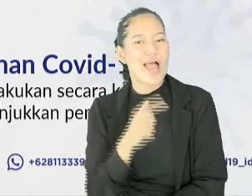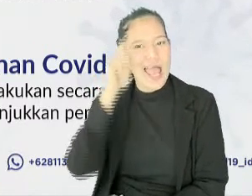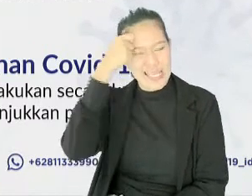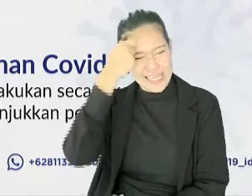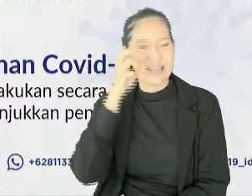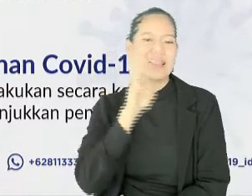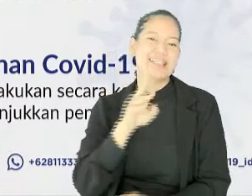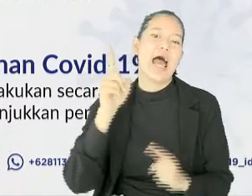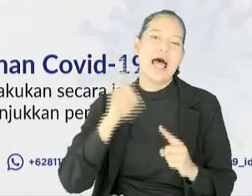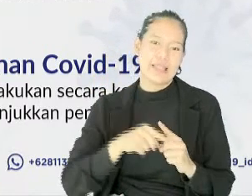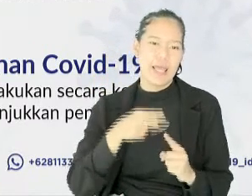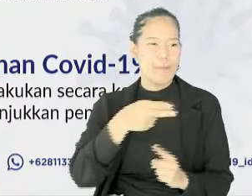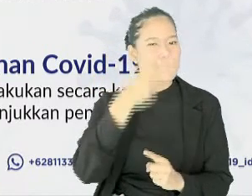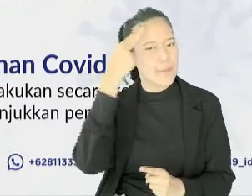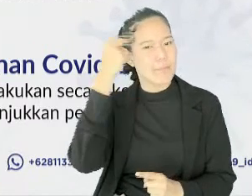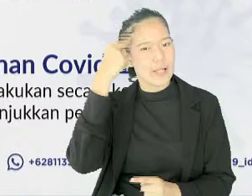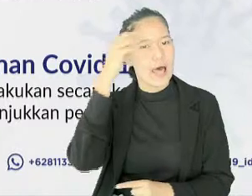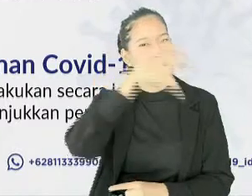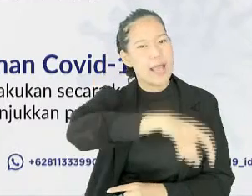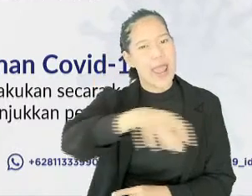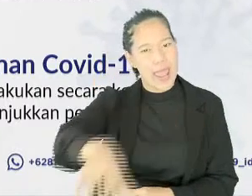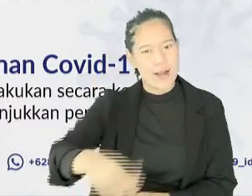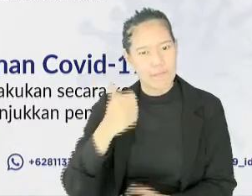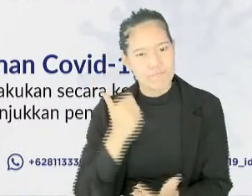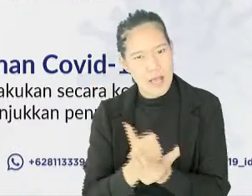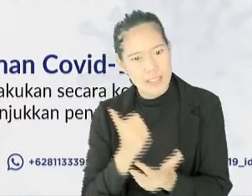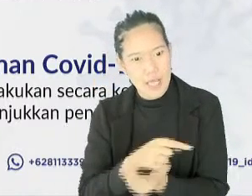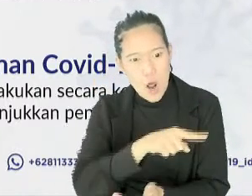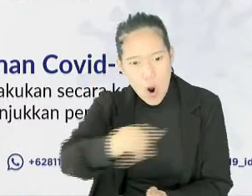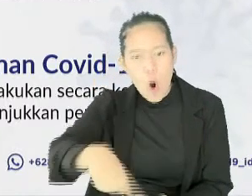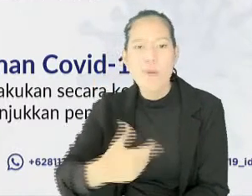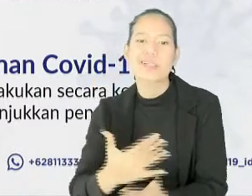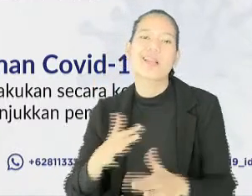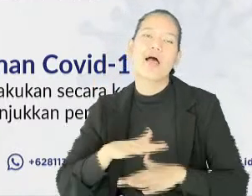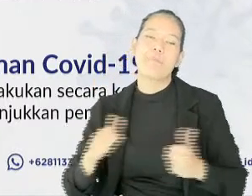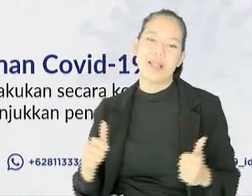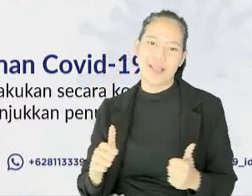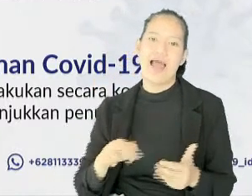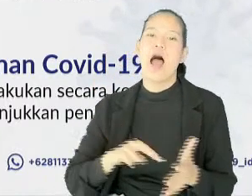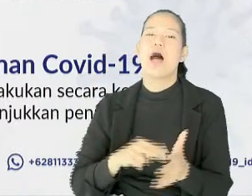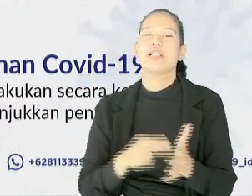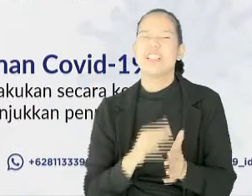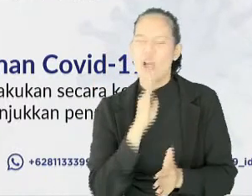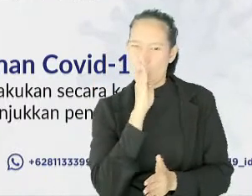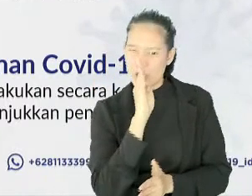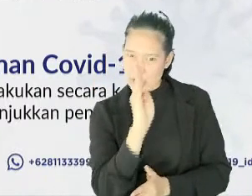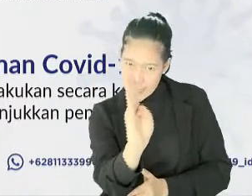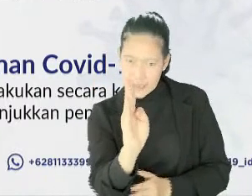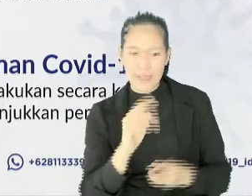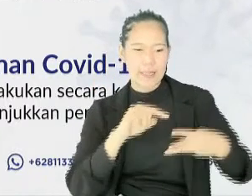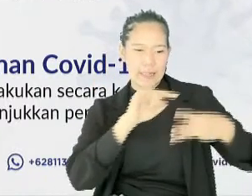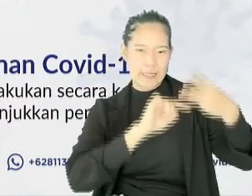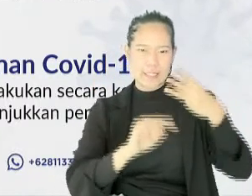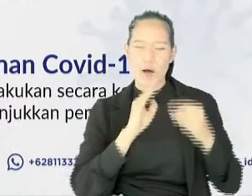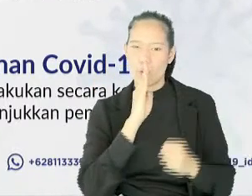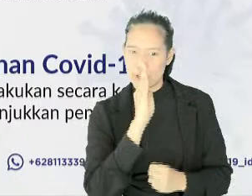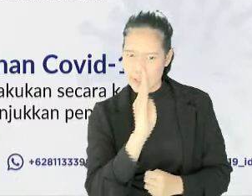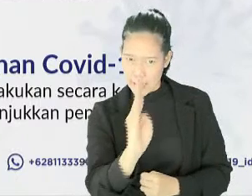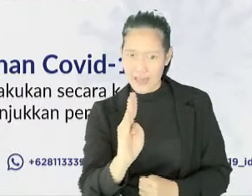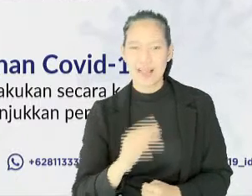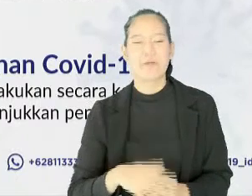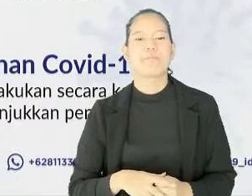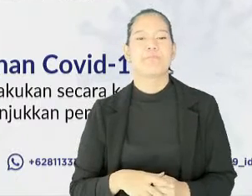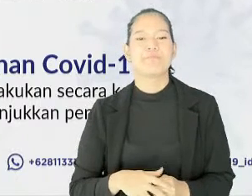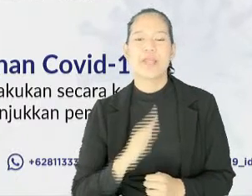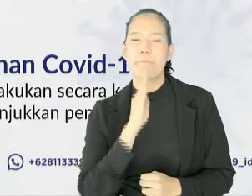jangan lupa 3t dilakukan oleh pemerintah daerah untuk memastikan keamanan seluruhnya jadi konsisten ini penting diri kata kunci hari ini adalah